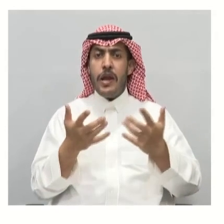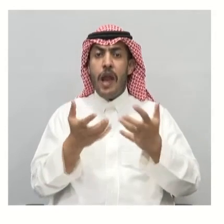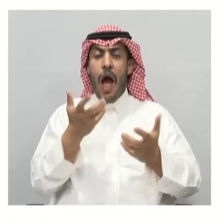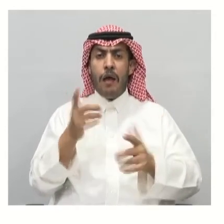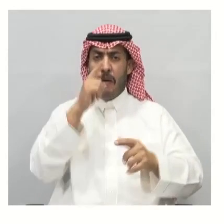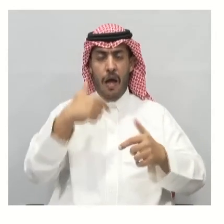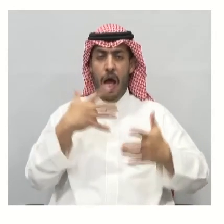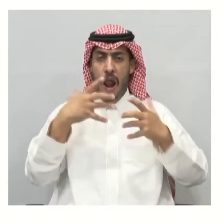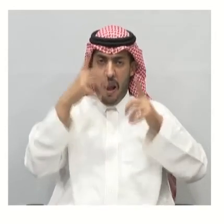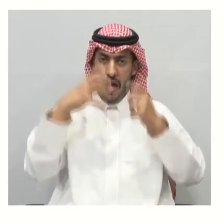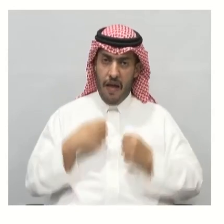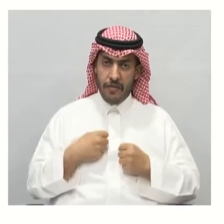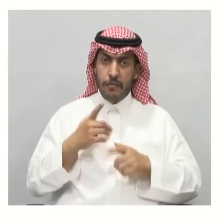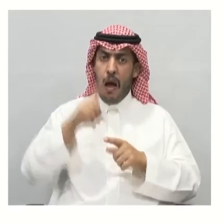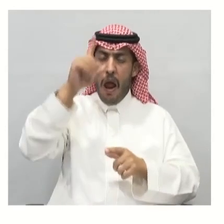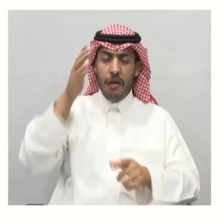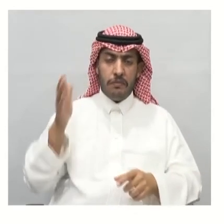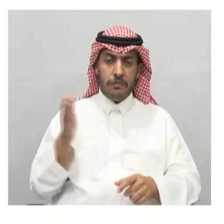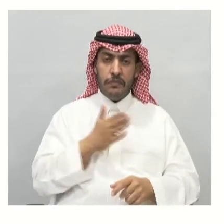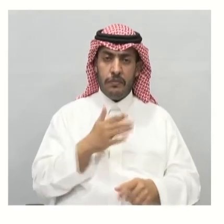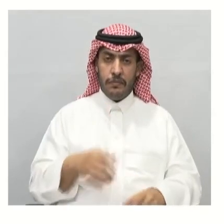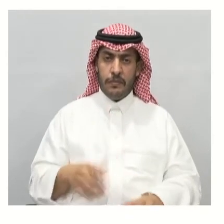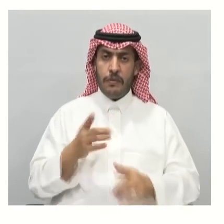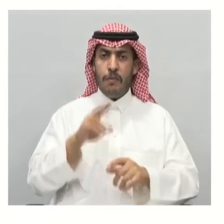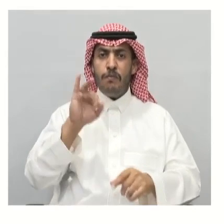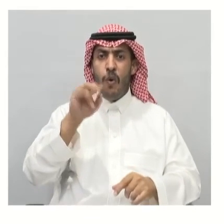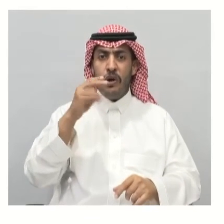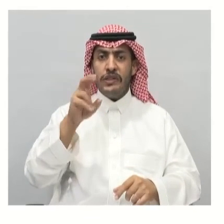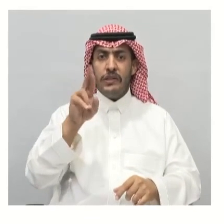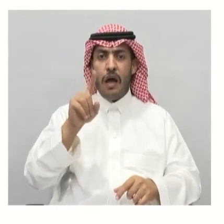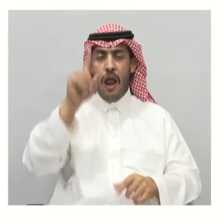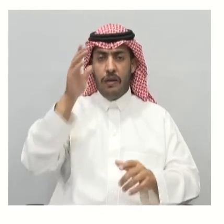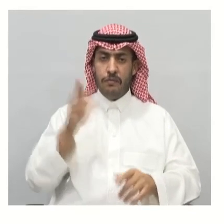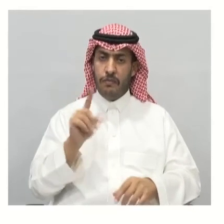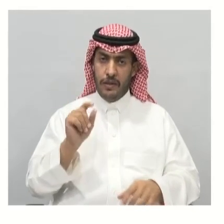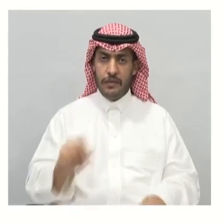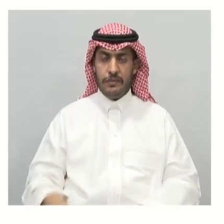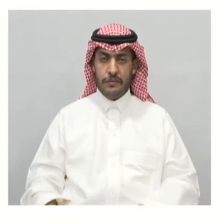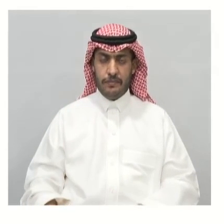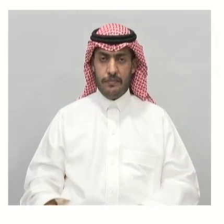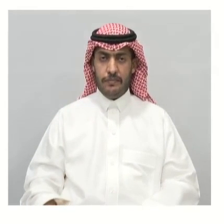تحرقه وهي معجزه من الله عز وجل له اجابه